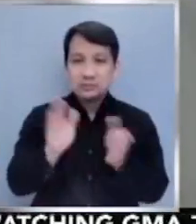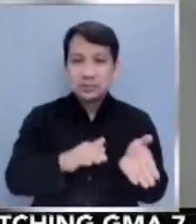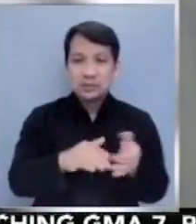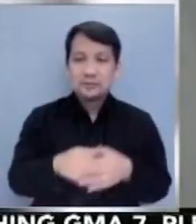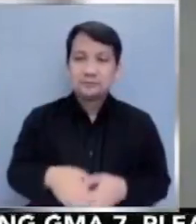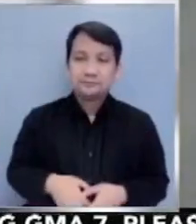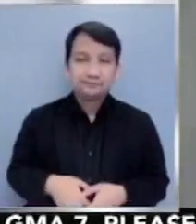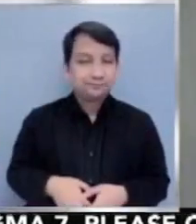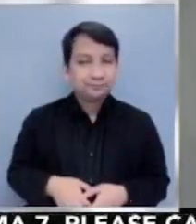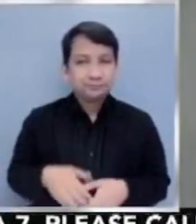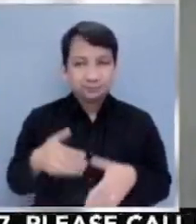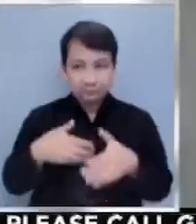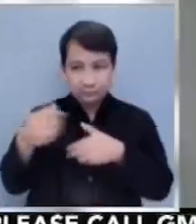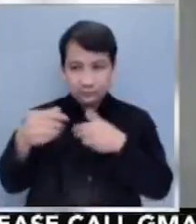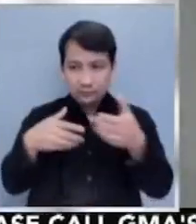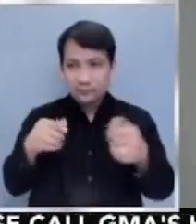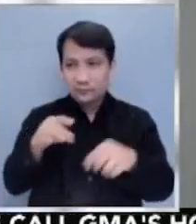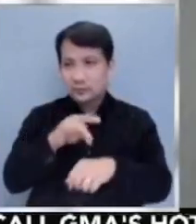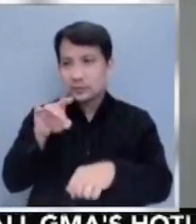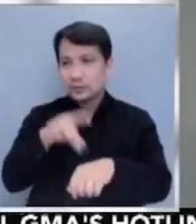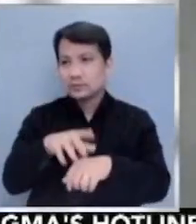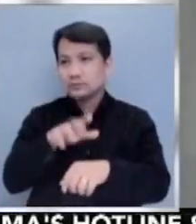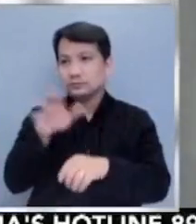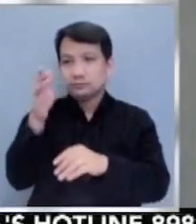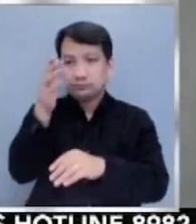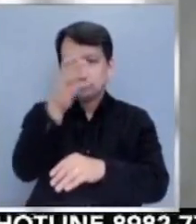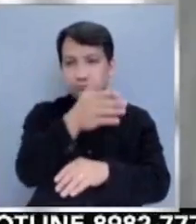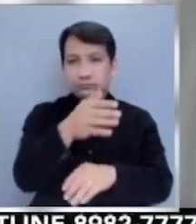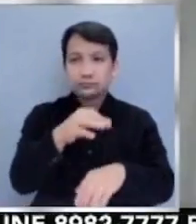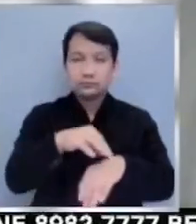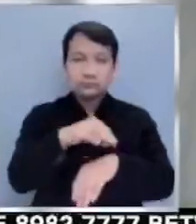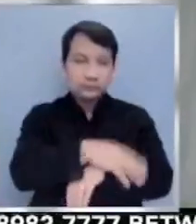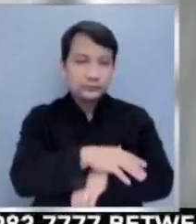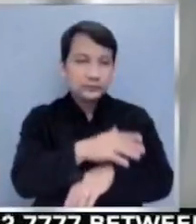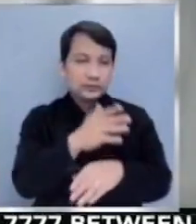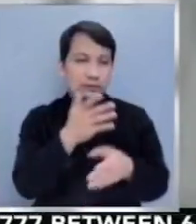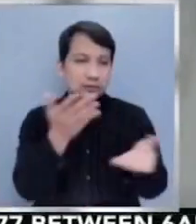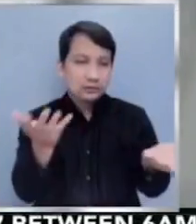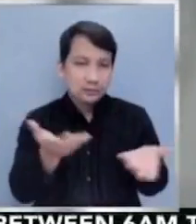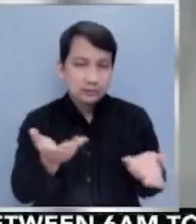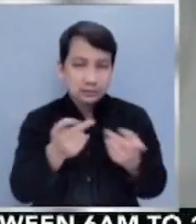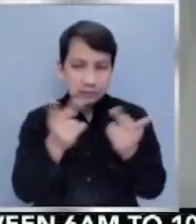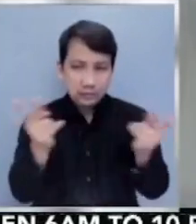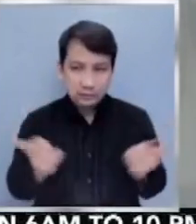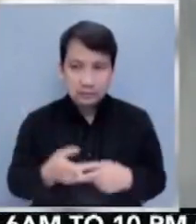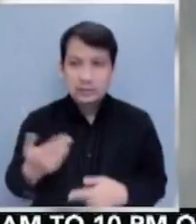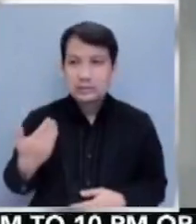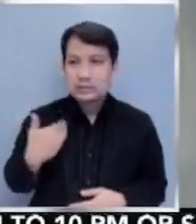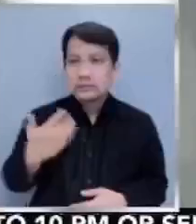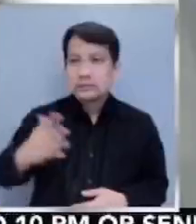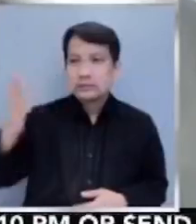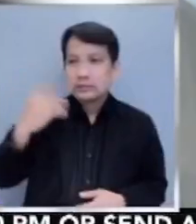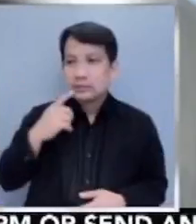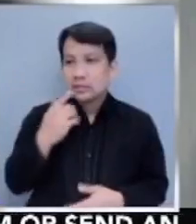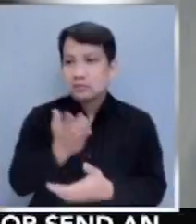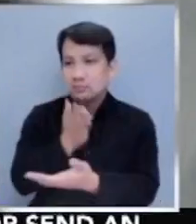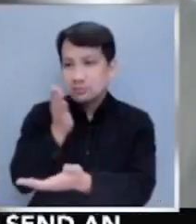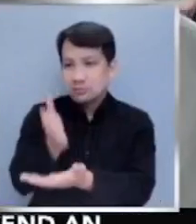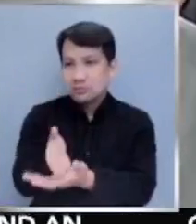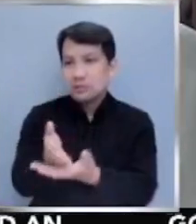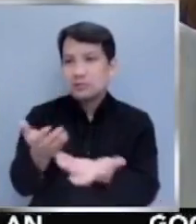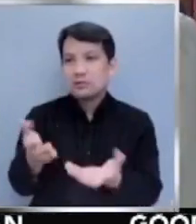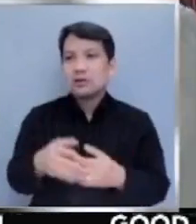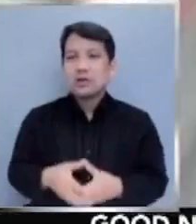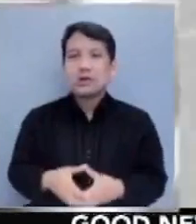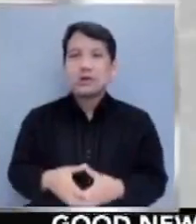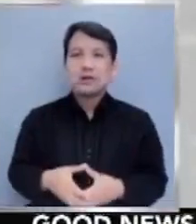na sila, kaya napupuntahan na sila ng mga vectors doon sa mga lugar na hindi dati nila napupuntahan. No? Pero under